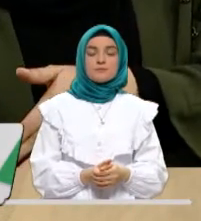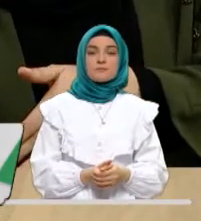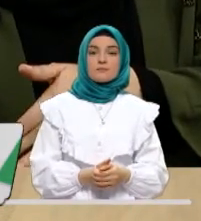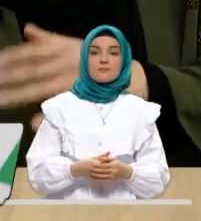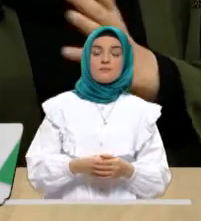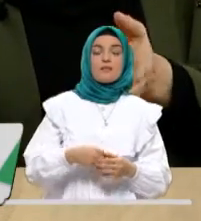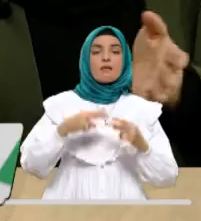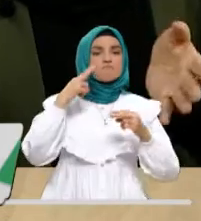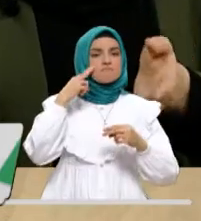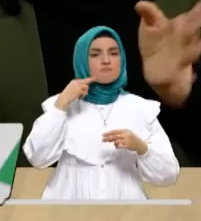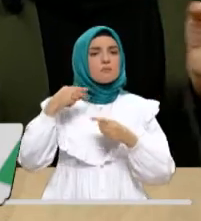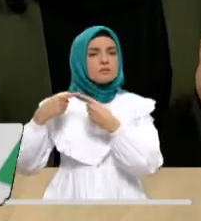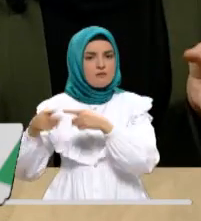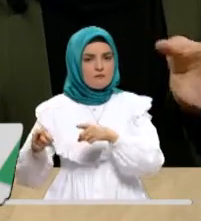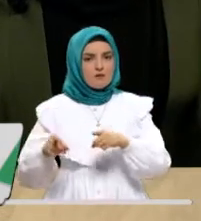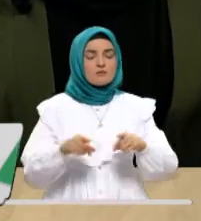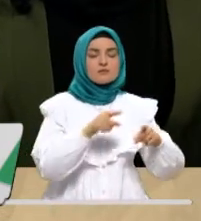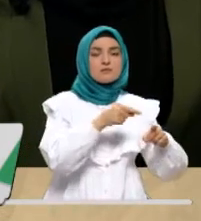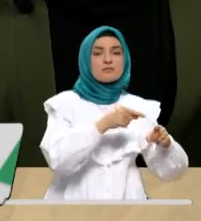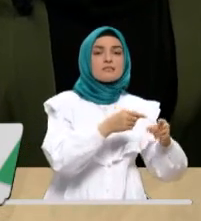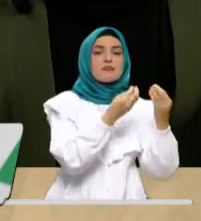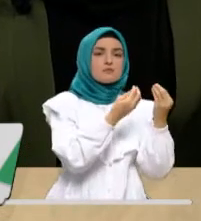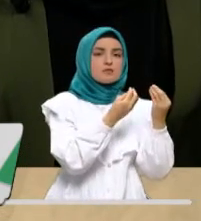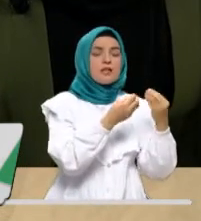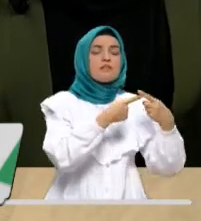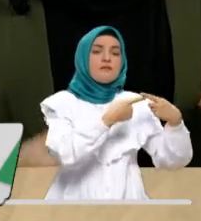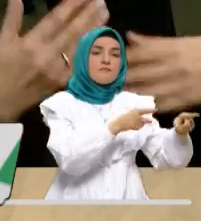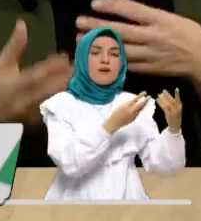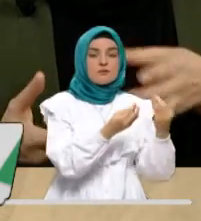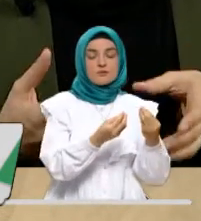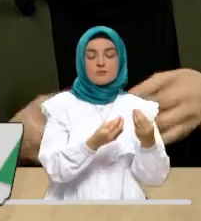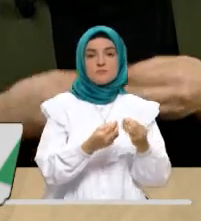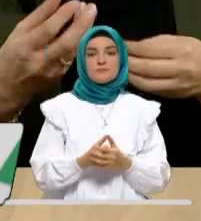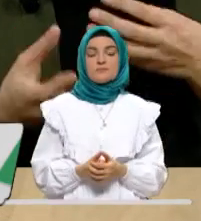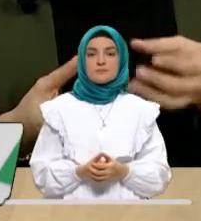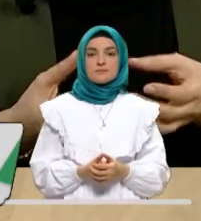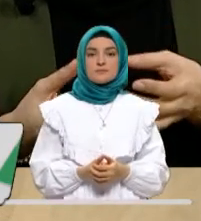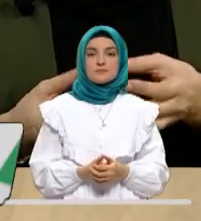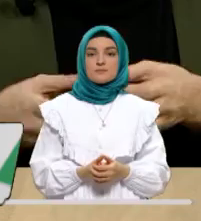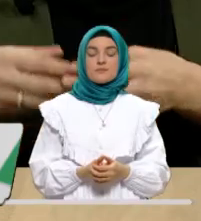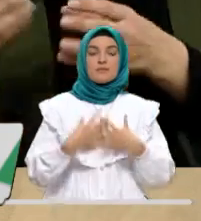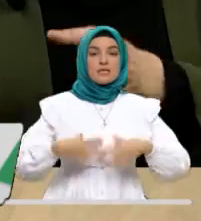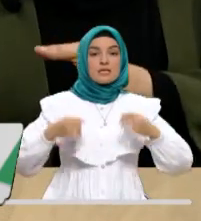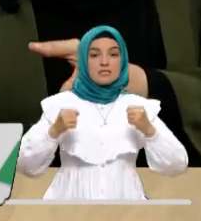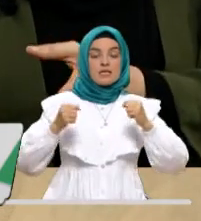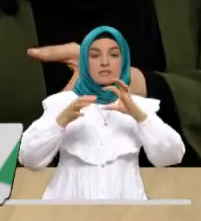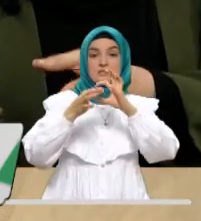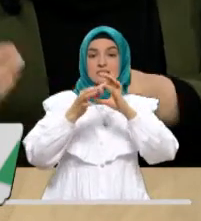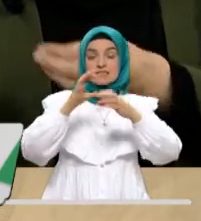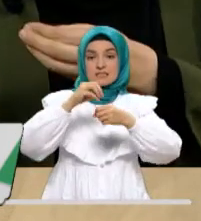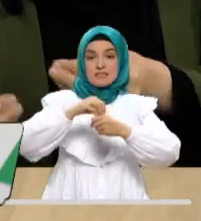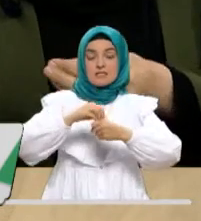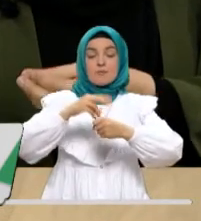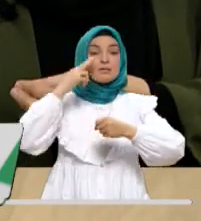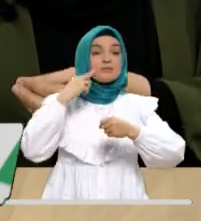temizlikte ayrı kokular. Bunun sebebi kozmetikte biraz daha iyi kokular tercih ediliyor. Yani sağlık açısından, kalite açısından. Ama temizlik